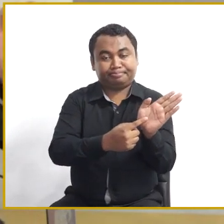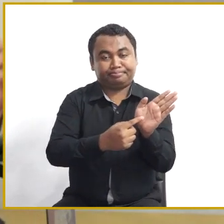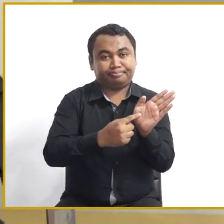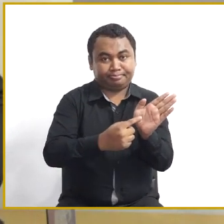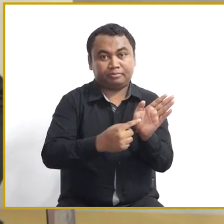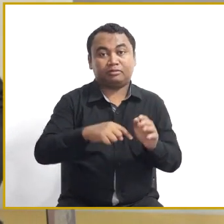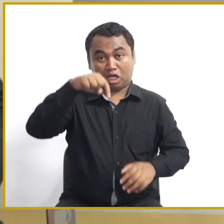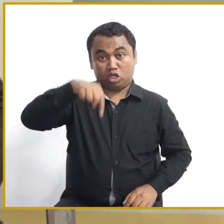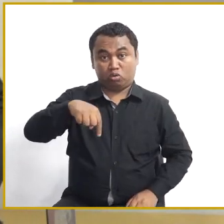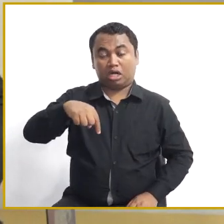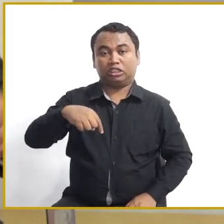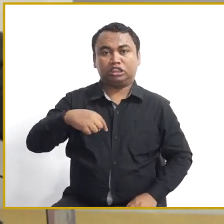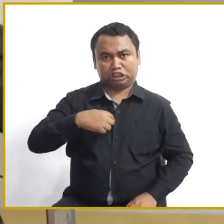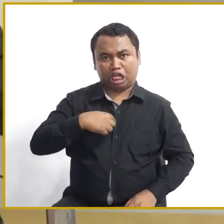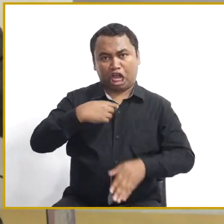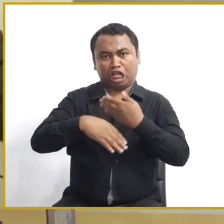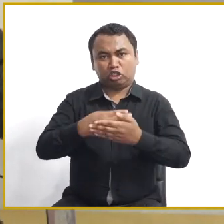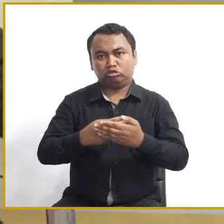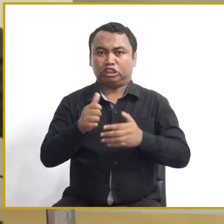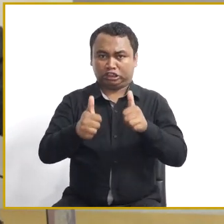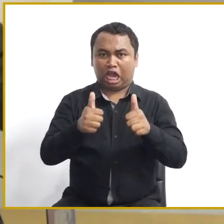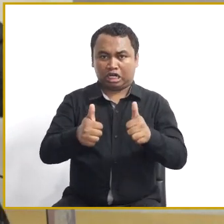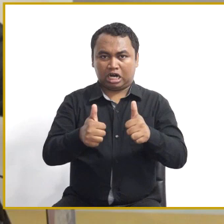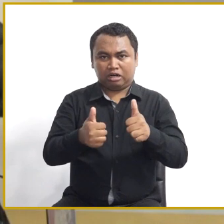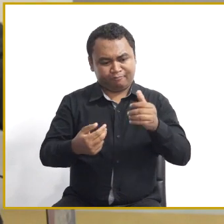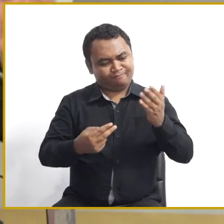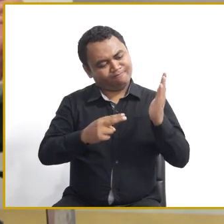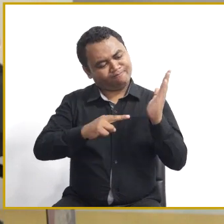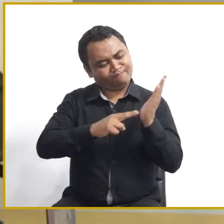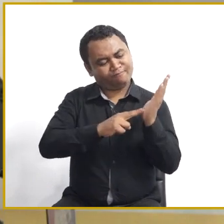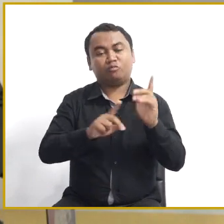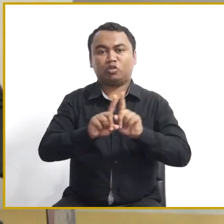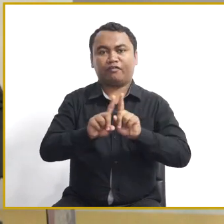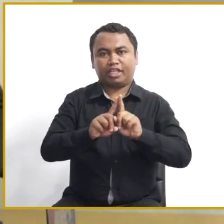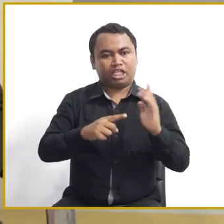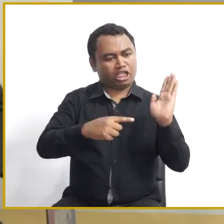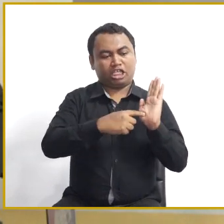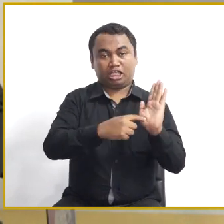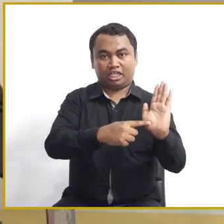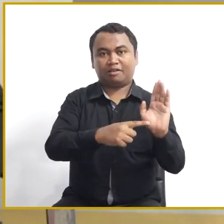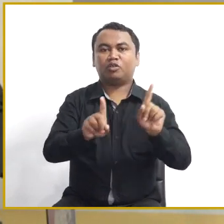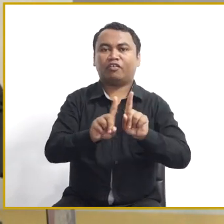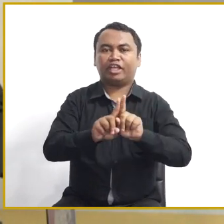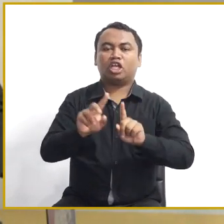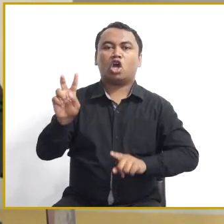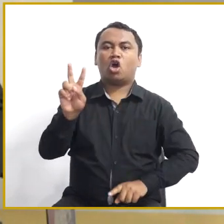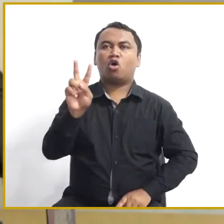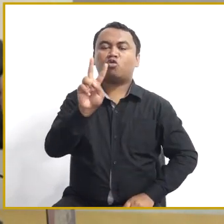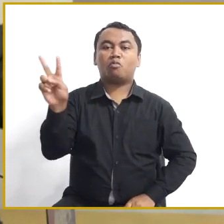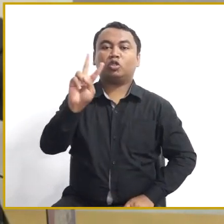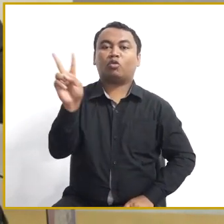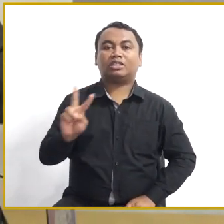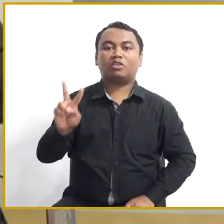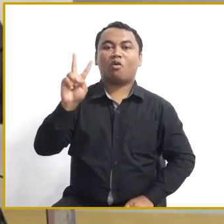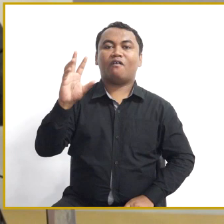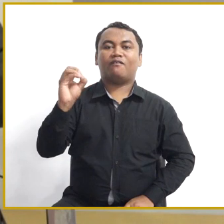androany aly lisy ty zao a nataoko tsara fahana 220 volta no namahana azy